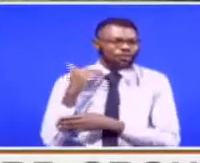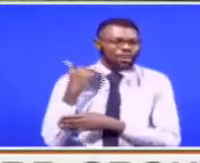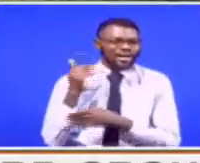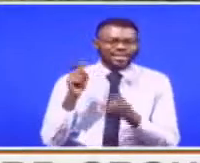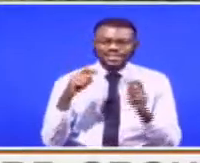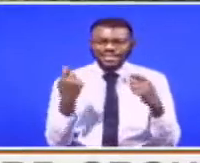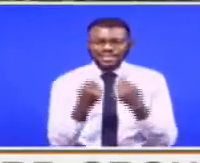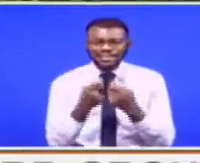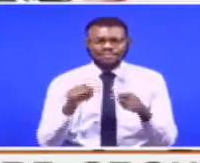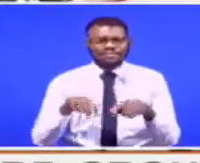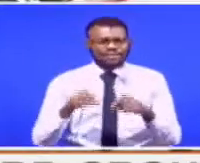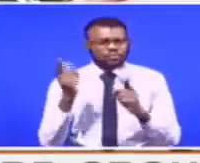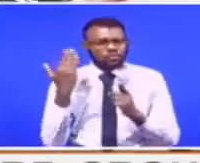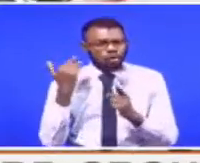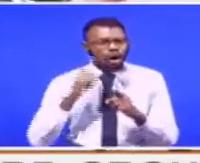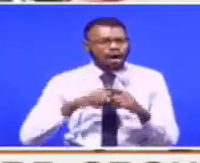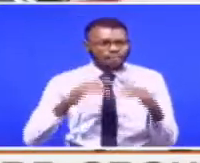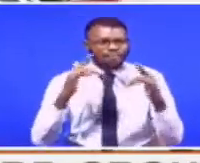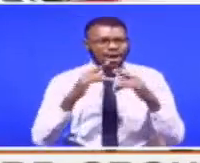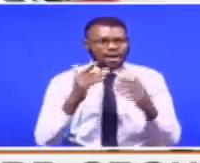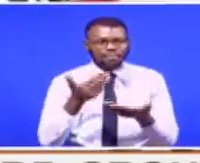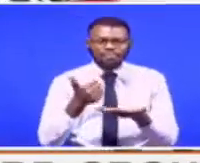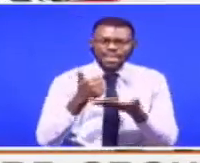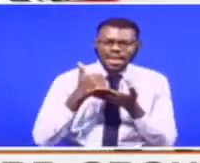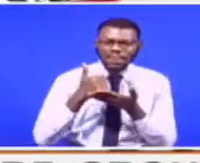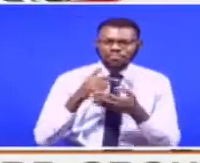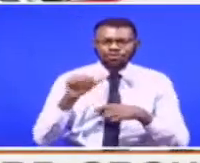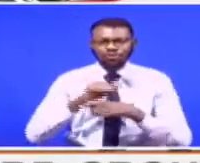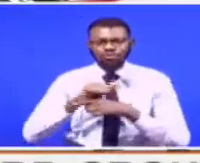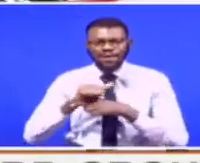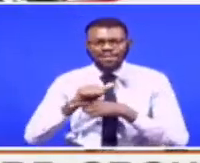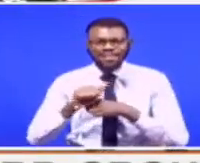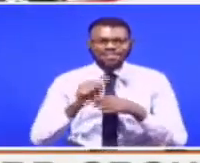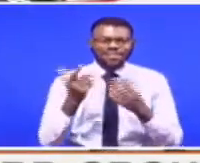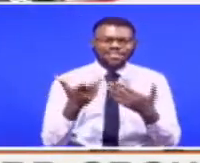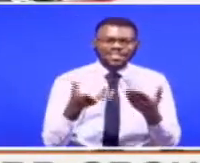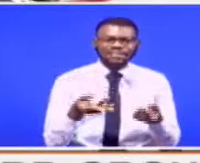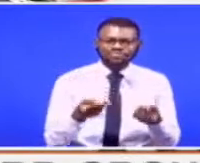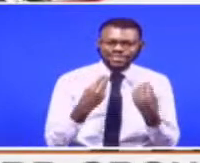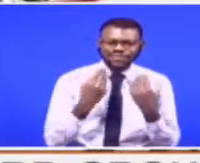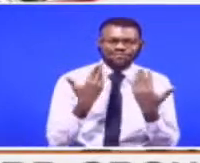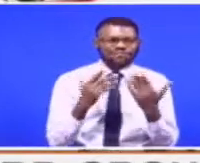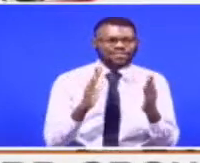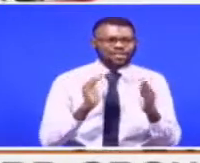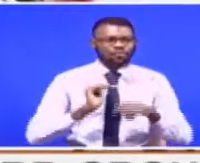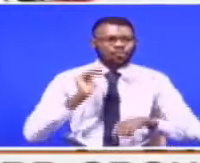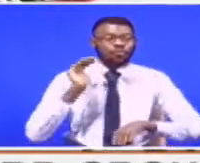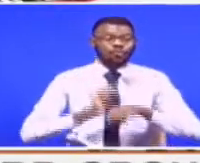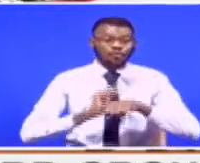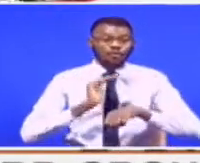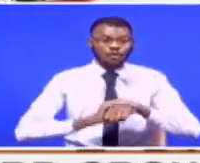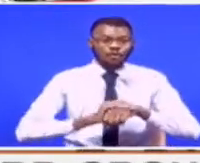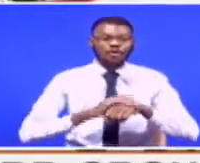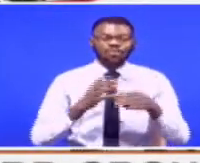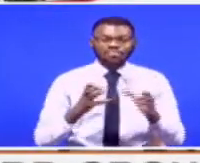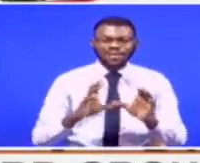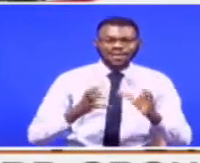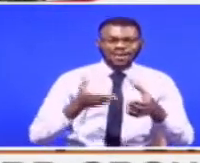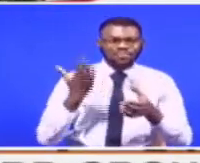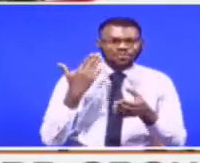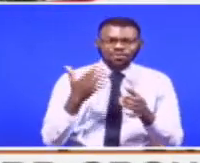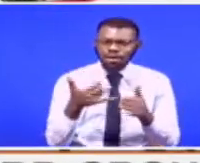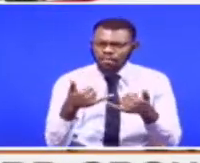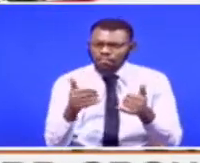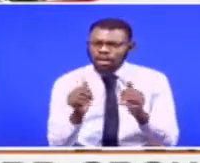camp, walituhelp kutrain, wakatupia facilities, and it's a good club. Tumecheza nao, tuliona vile